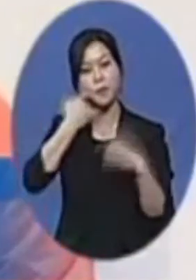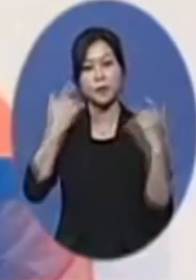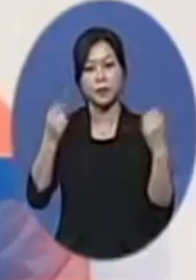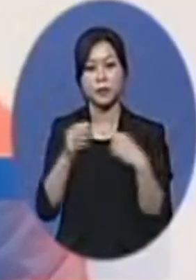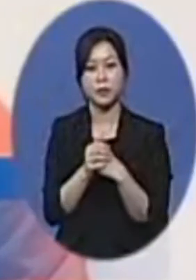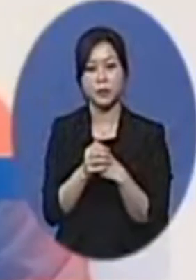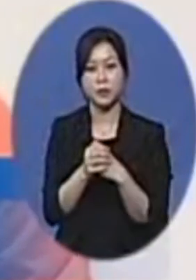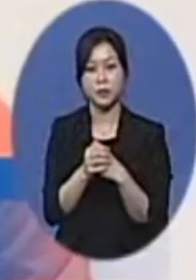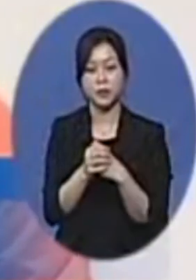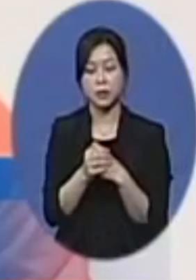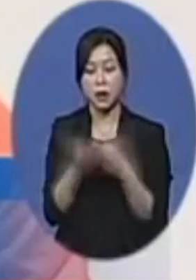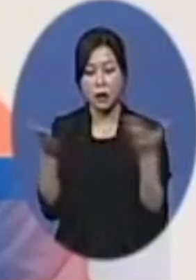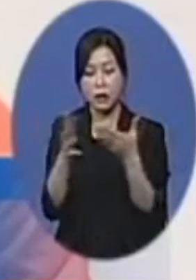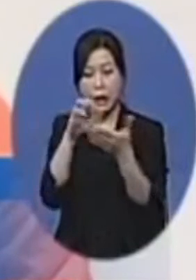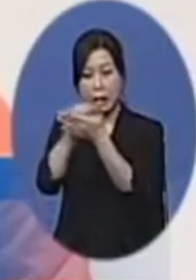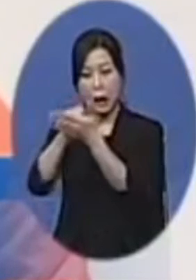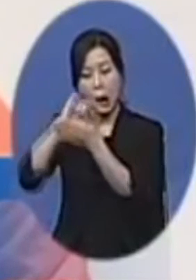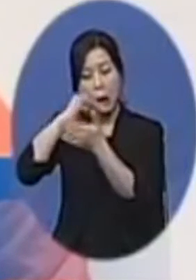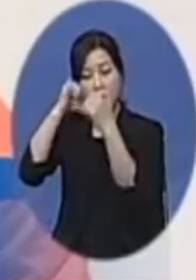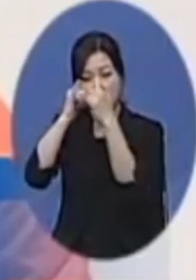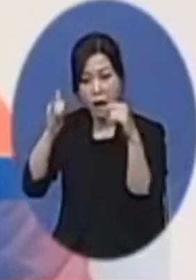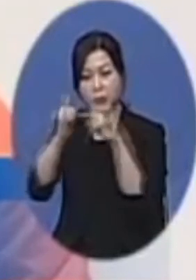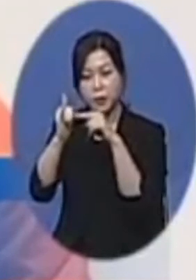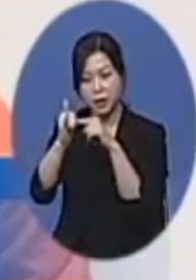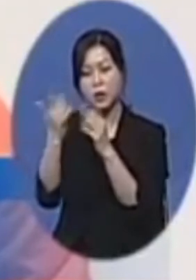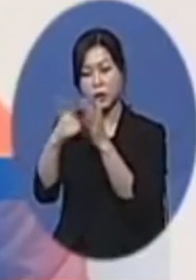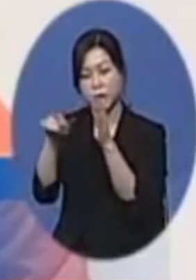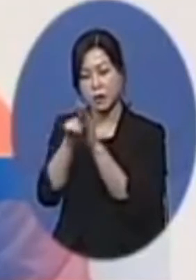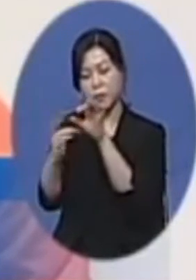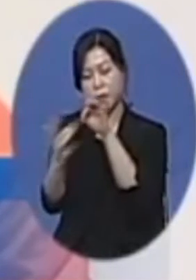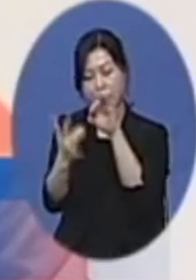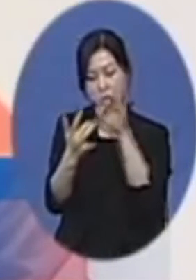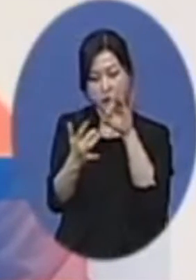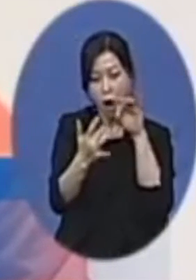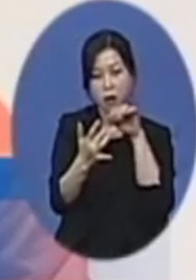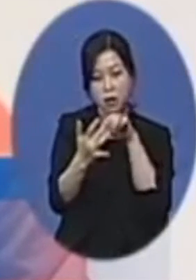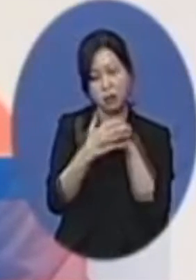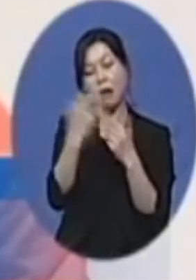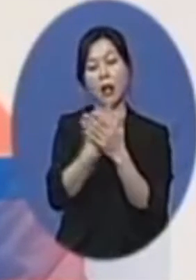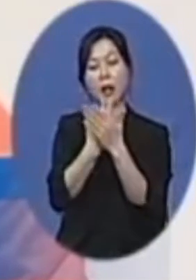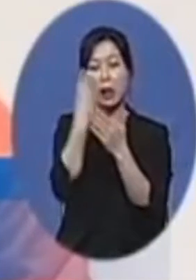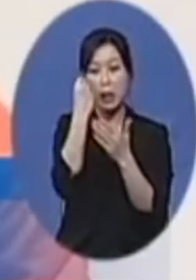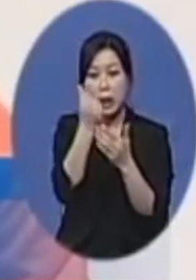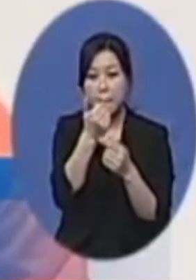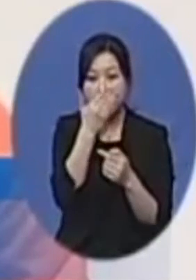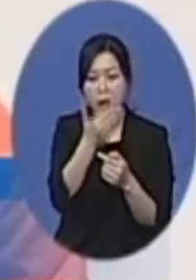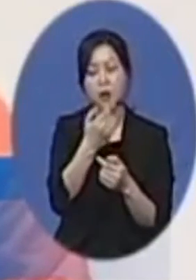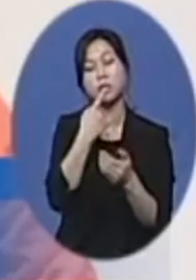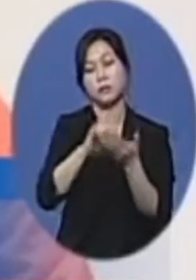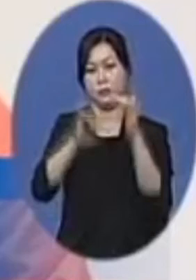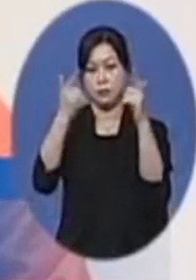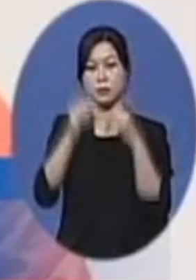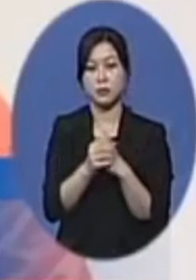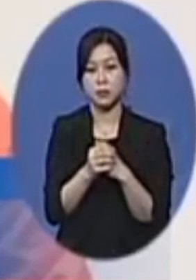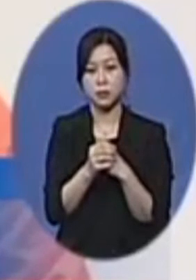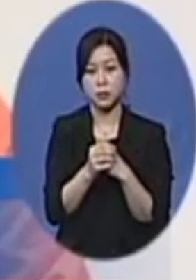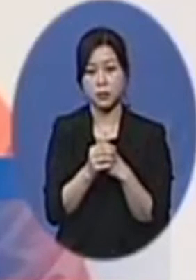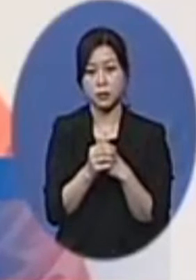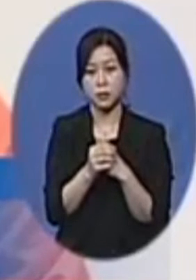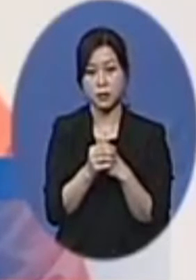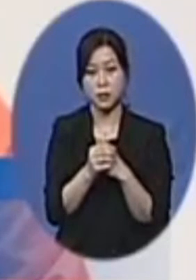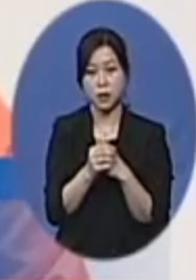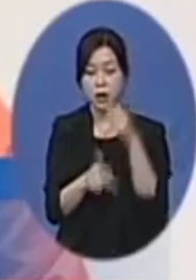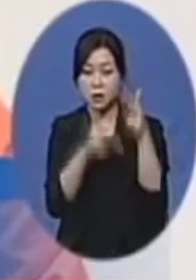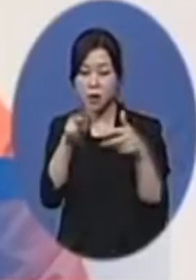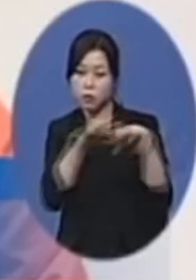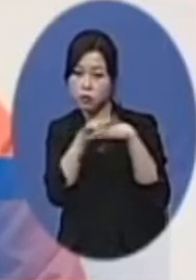노동 취약계층들을 고용해서 어떤 활발한 영업수익을 바란다는 건 사실 현실적으로 불가능합니다. 그래서 사업을